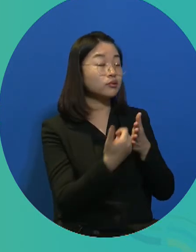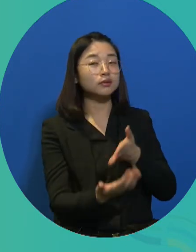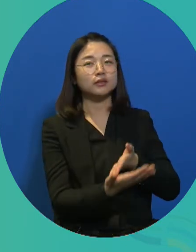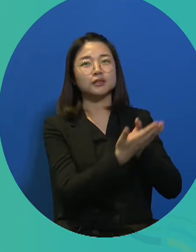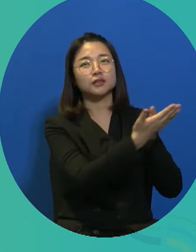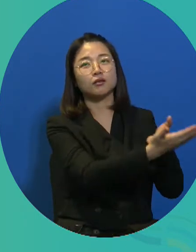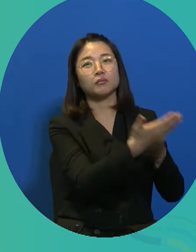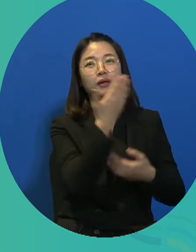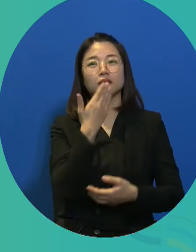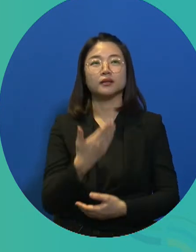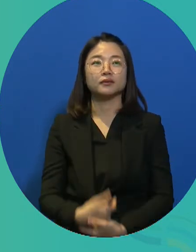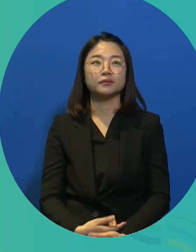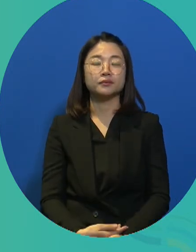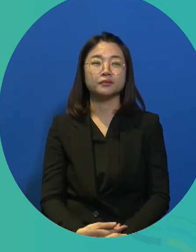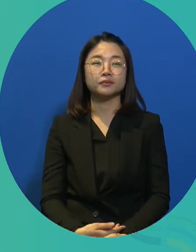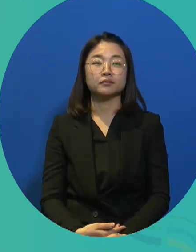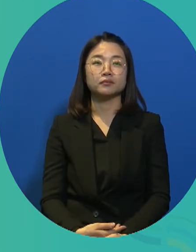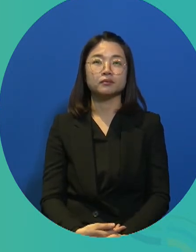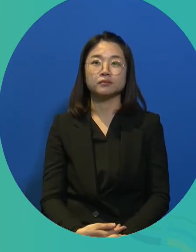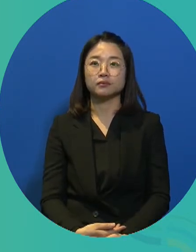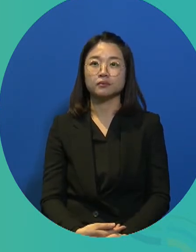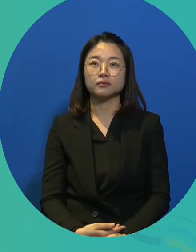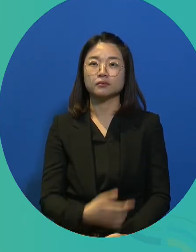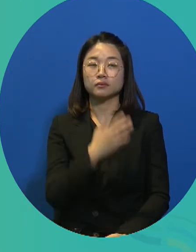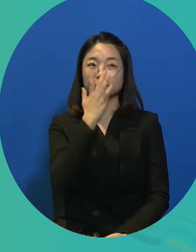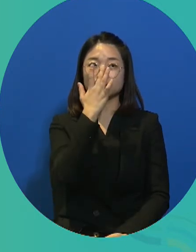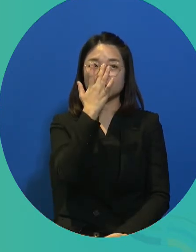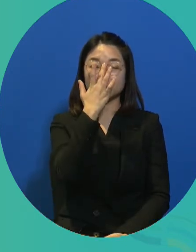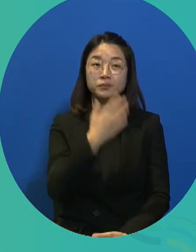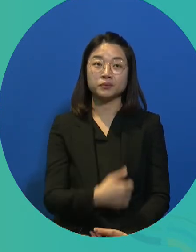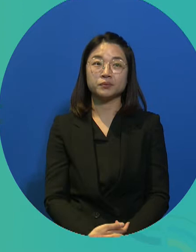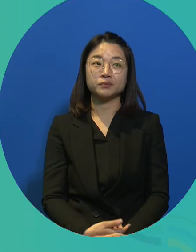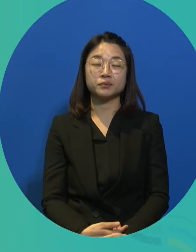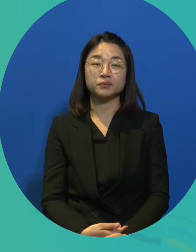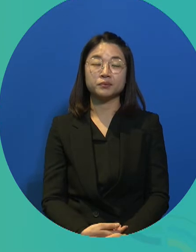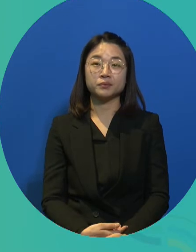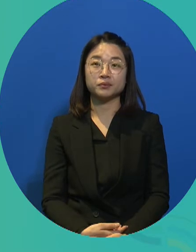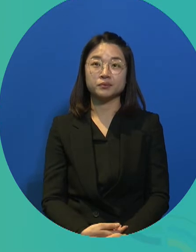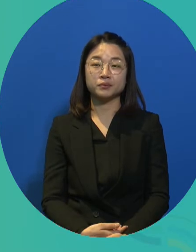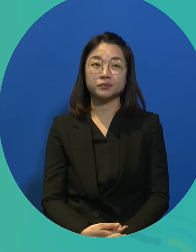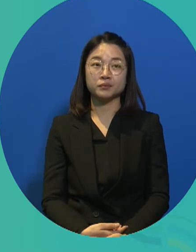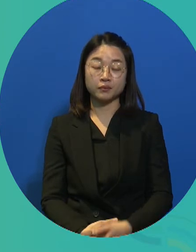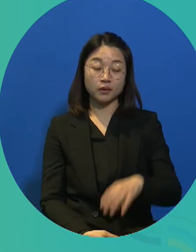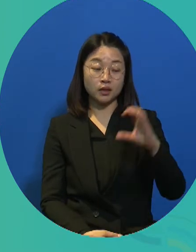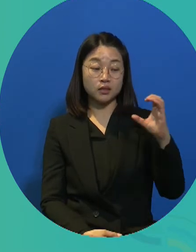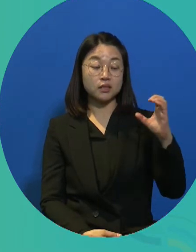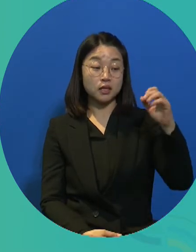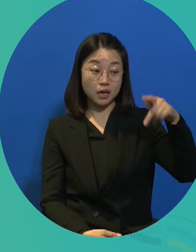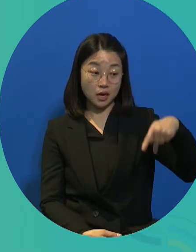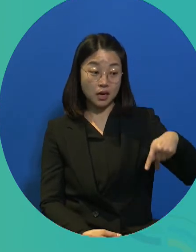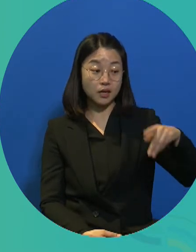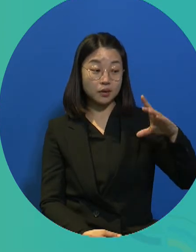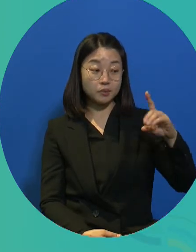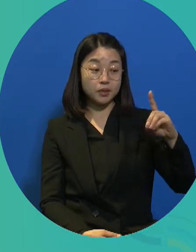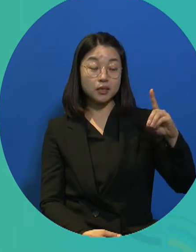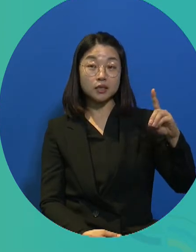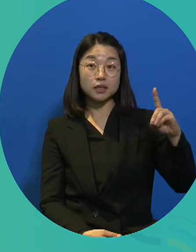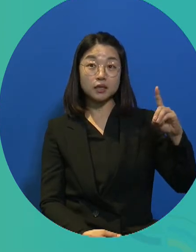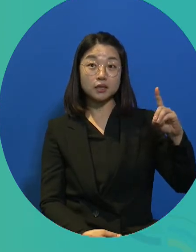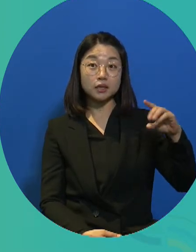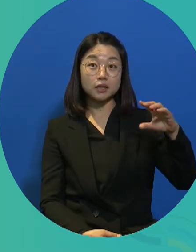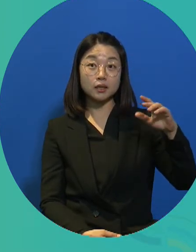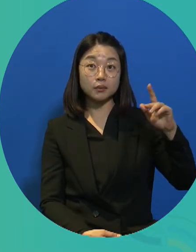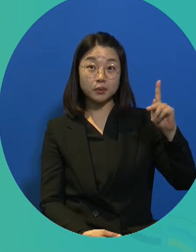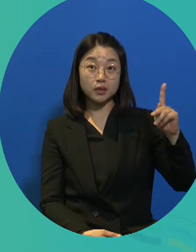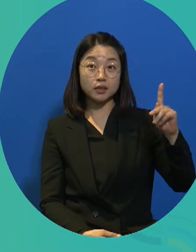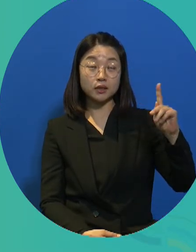이러한 권리구제 수단을 활용할 때에 CRPD 선택 의정서 같은 경우에는